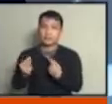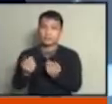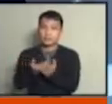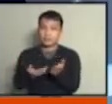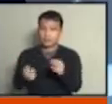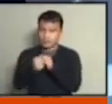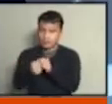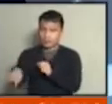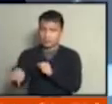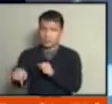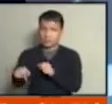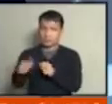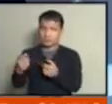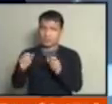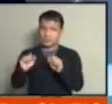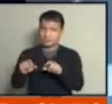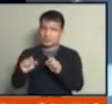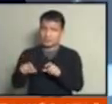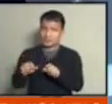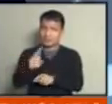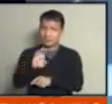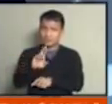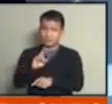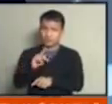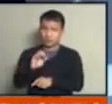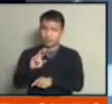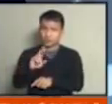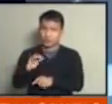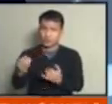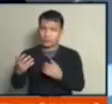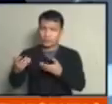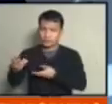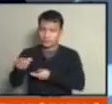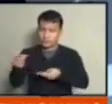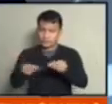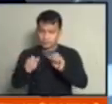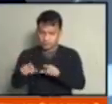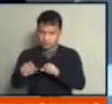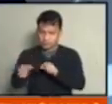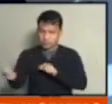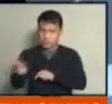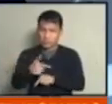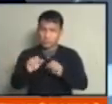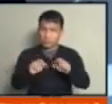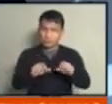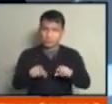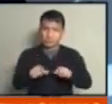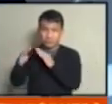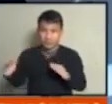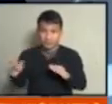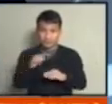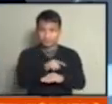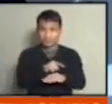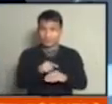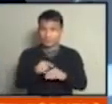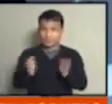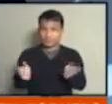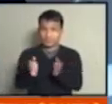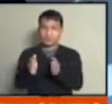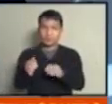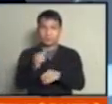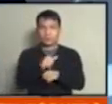mga kasama ng mga broker, nagkaroon po sila ng transaksyon at nai-push po yung bahay na